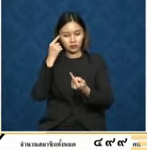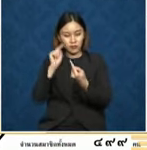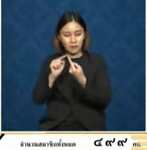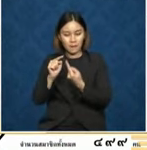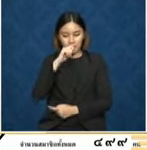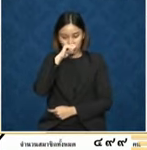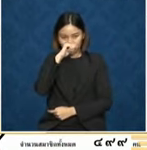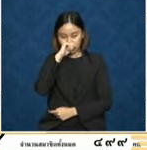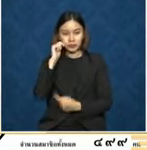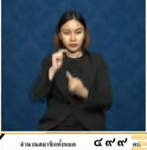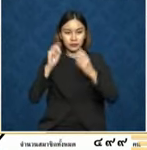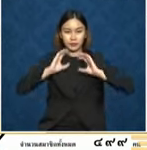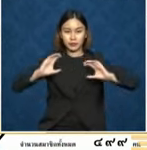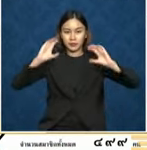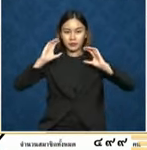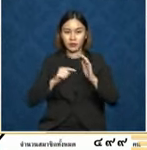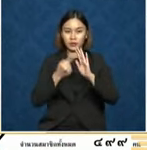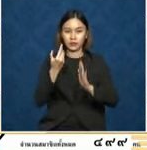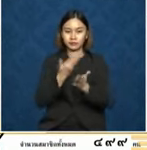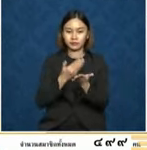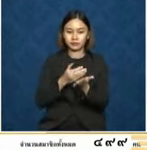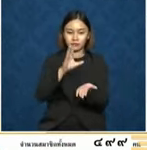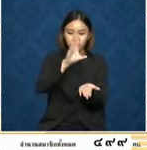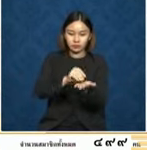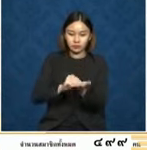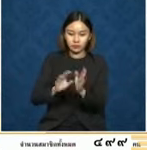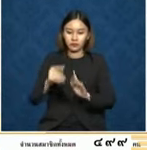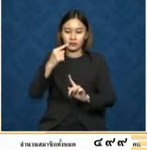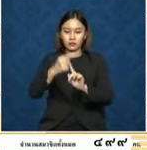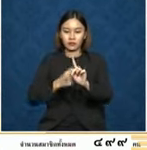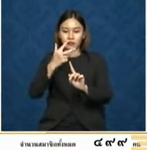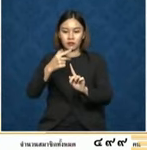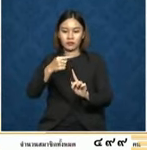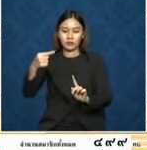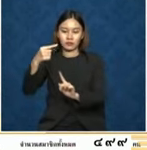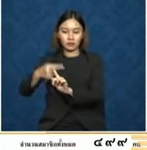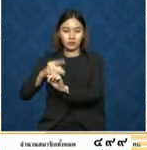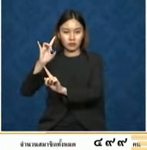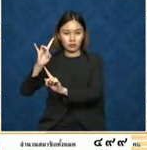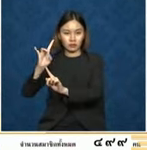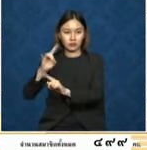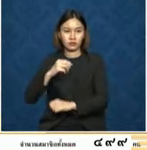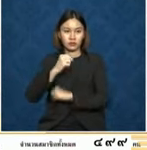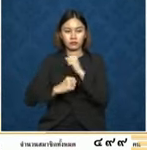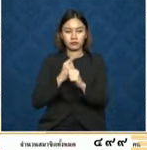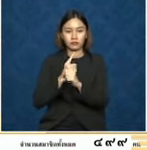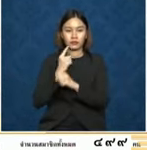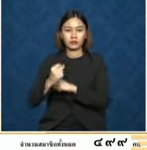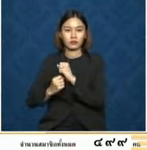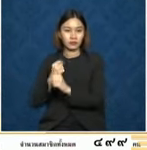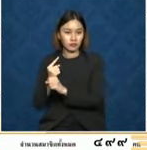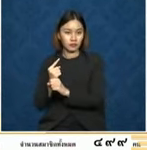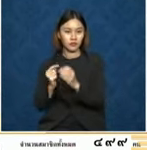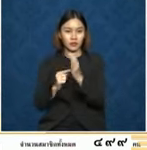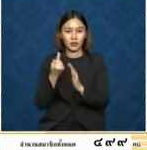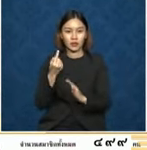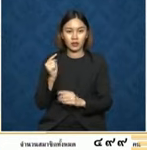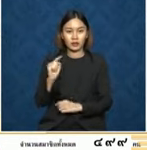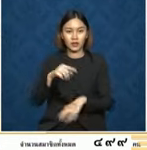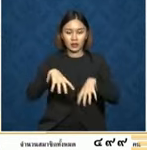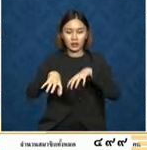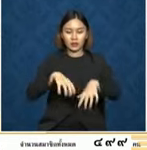ครับคือรัฐนะครับจะเริ่มจัดเก็บรายได้ในช่วงมีนาคมถึงสิงหาคมครับของทุกปีและจะเริ่มจัดเก็บ